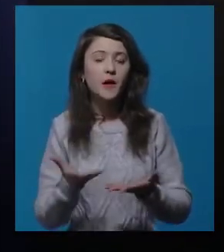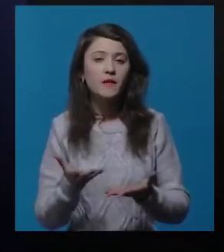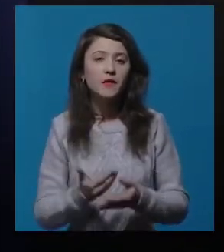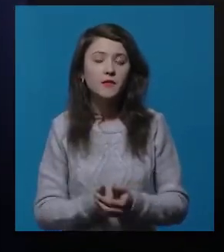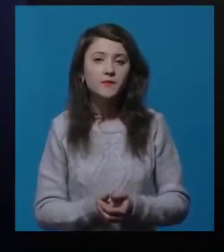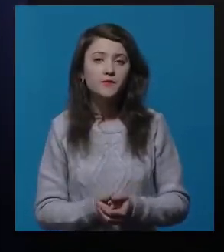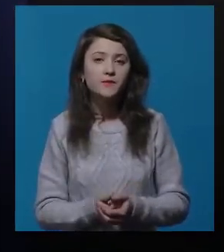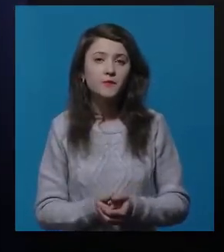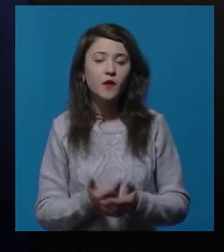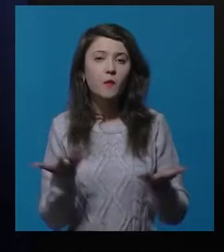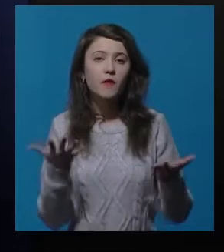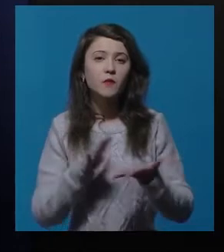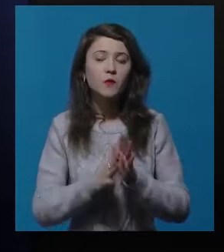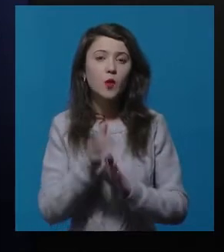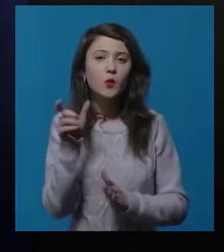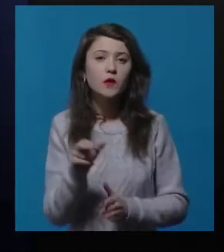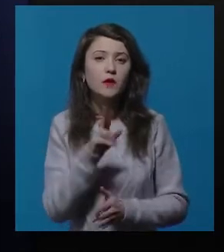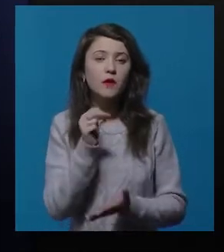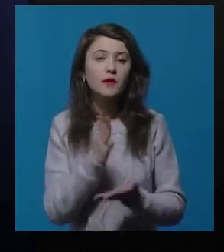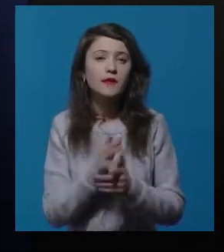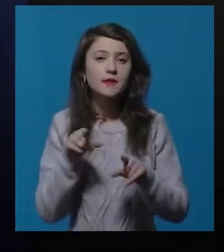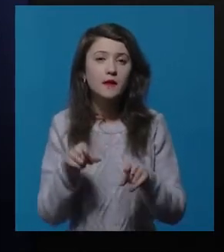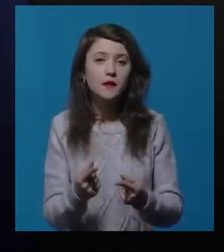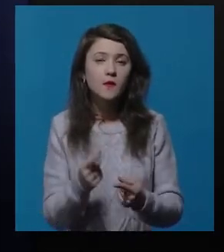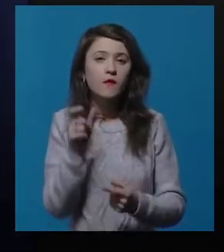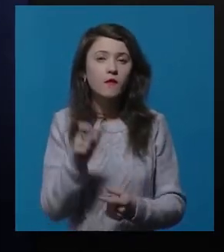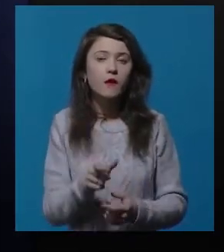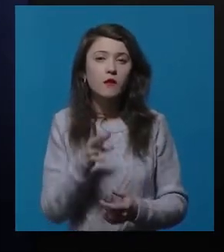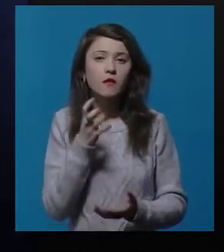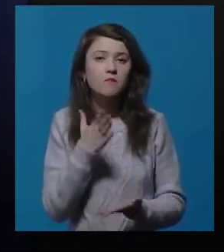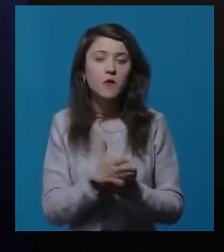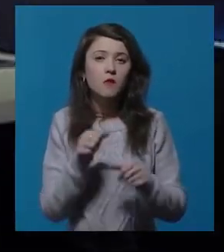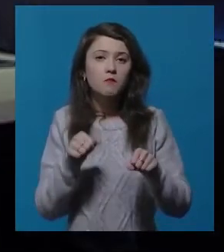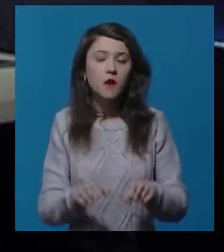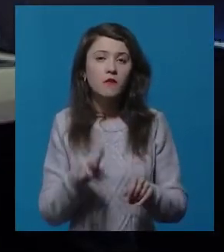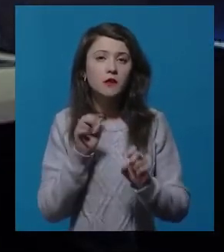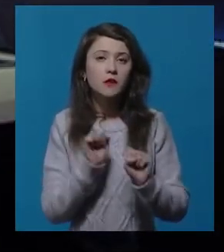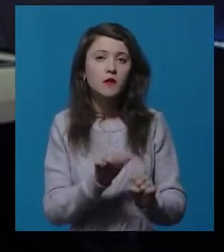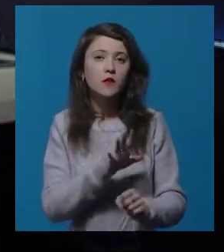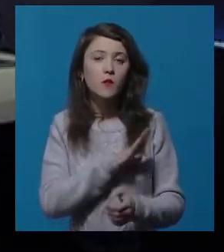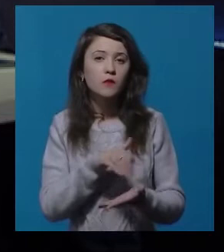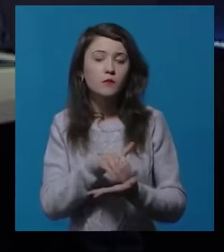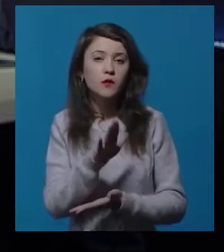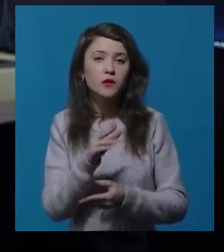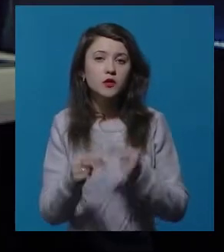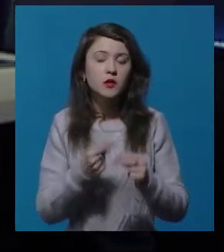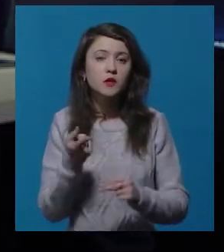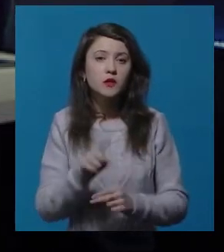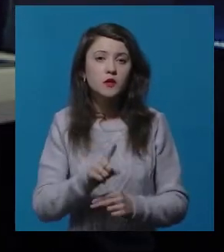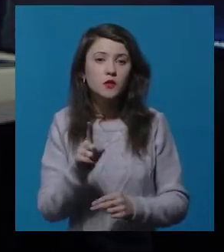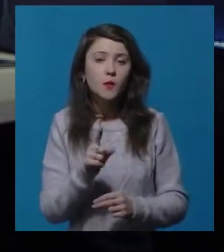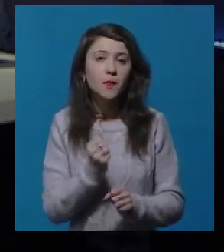в певних обставинах людина, яка є затриманою, вона не мала права на захист і була позбавлена цього через те, що